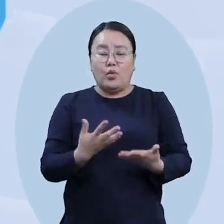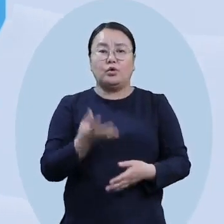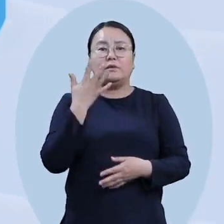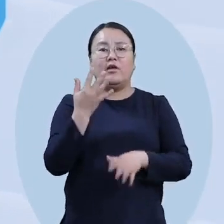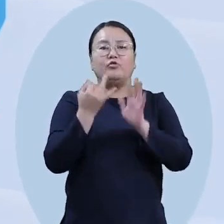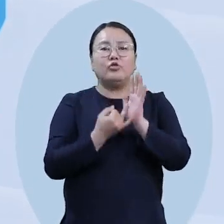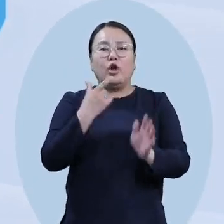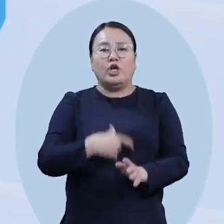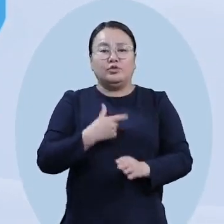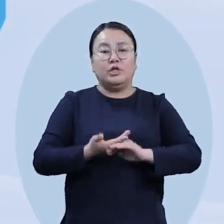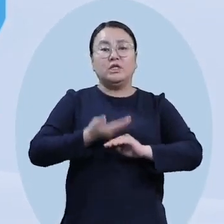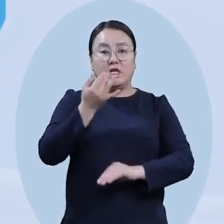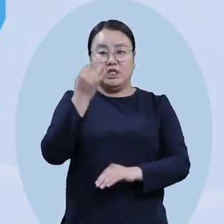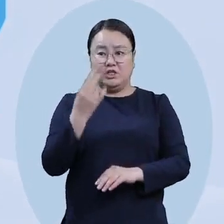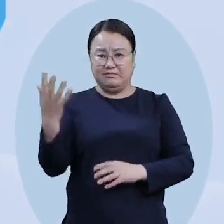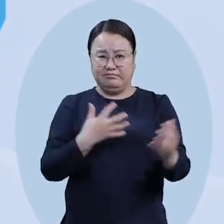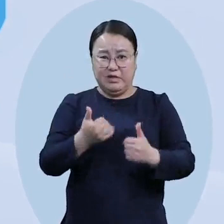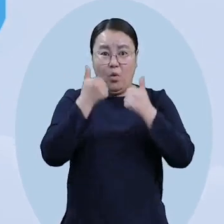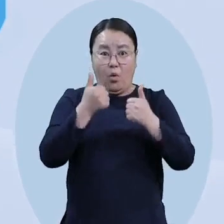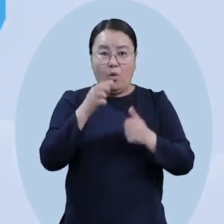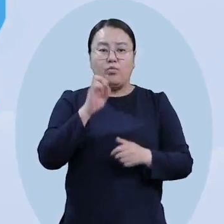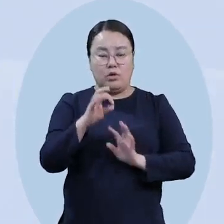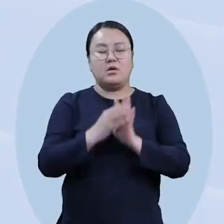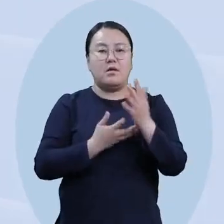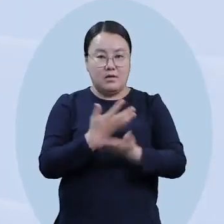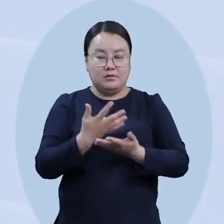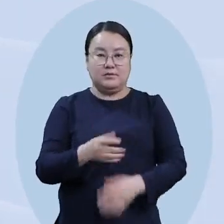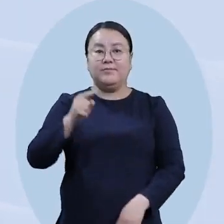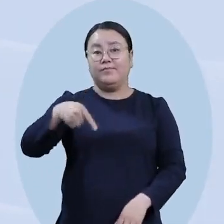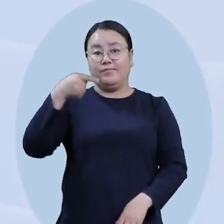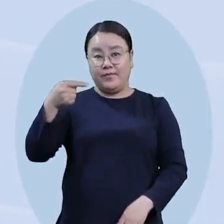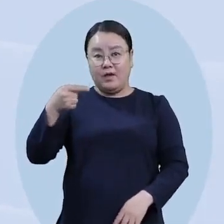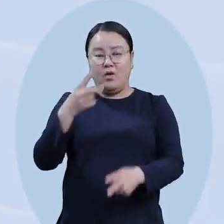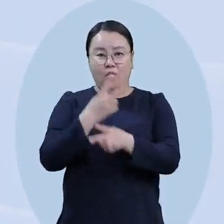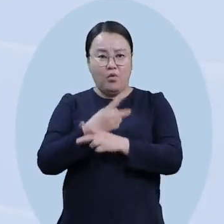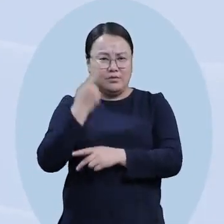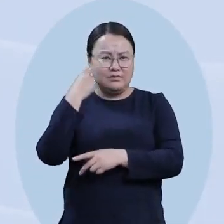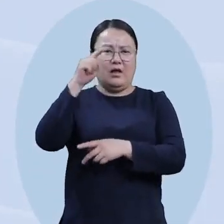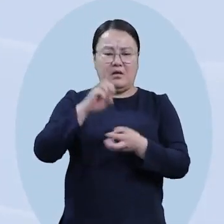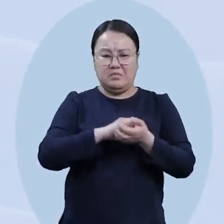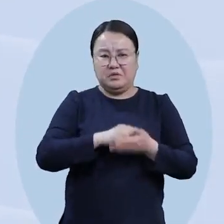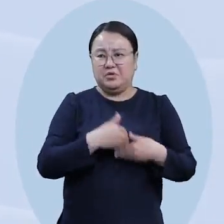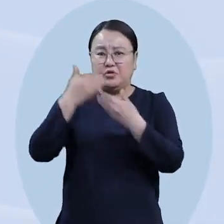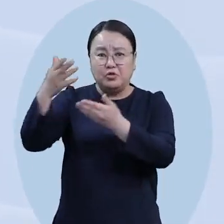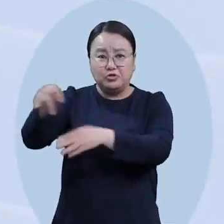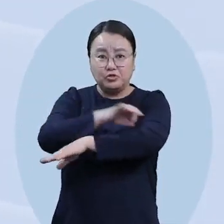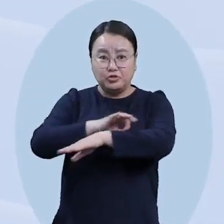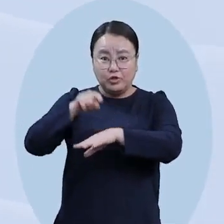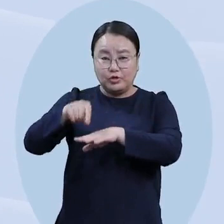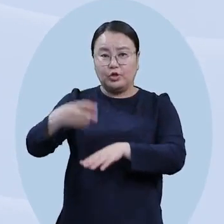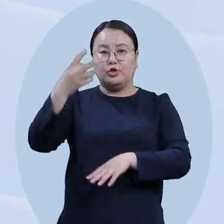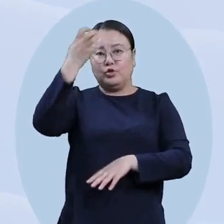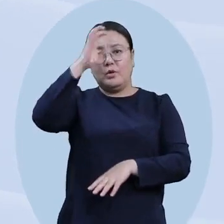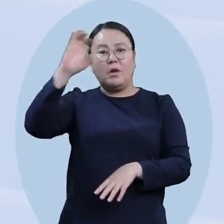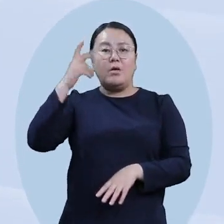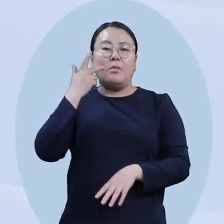буюу 57-оос дээш гишүүний эрдэмтэд тохиолдолд хэлэлцэн нэгдэх хэлэлцүүлэг. Хууль санаачлагчаас өргөн мэдүүлсэн төслийг төрийн